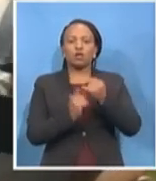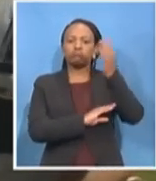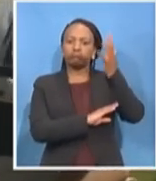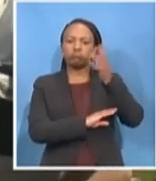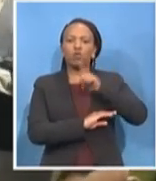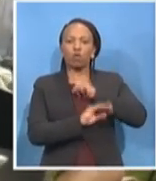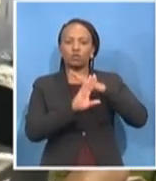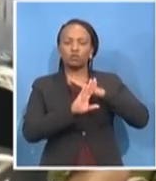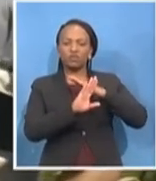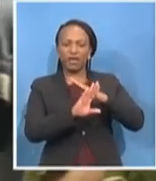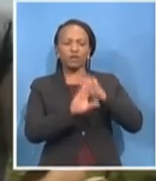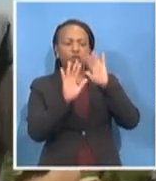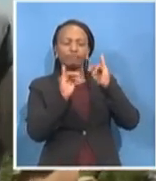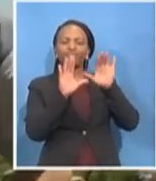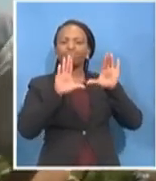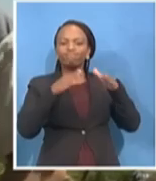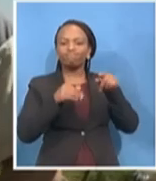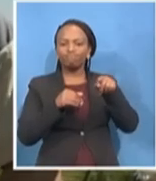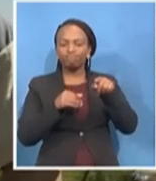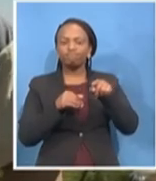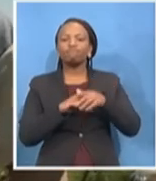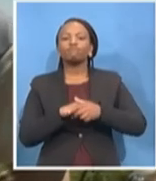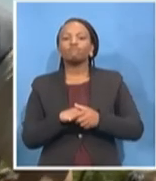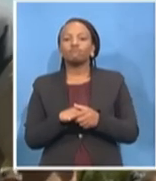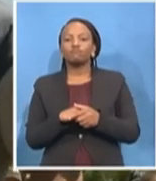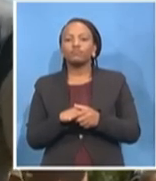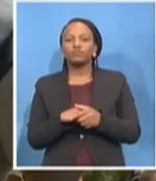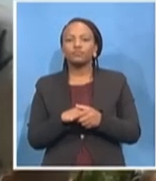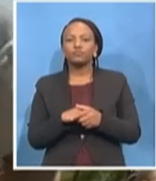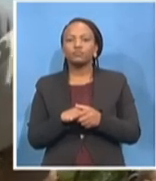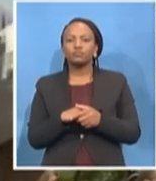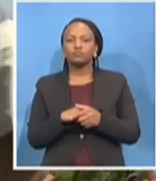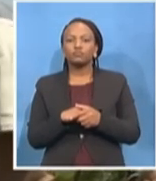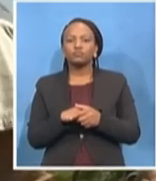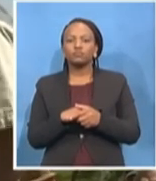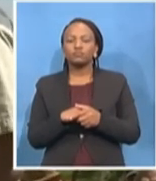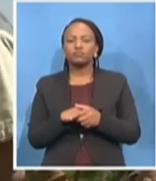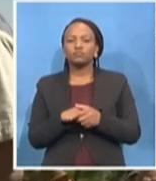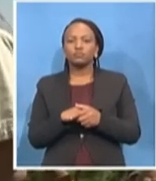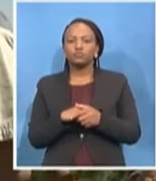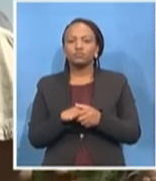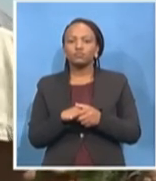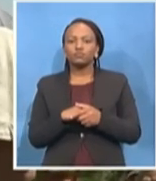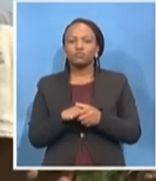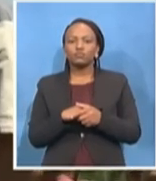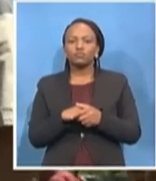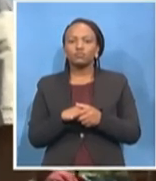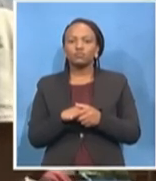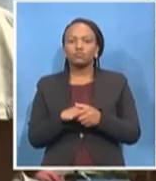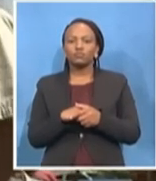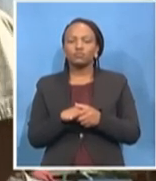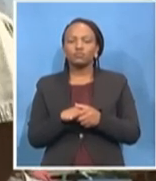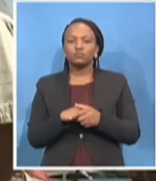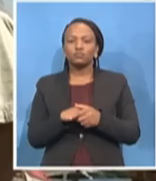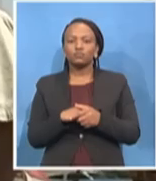nie. Ek gaan saam na die manne op die plaas toe. Ek distansieer myself heeltemal hiervan af. Nie omdat ek my van die mense af distansieer nie. Ek weet